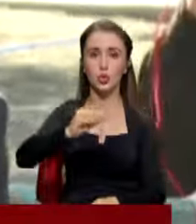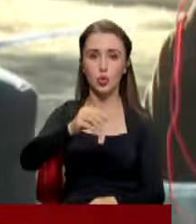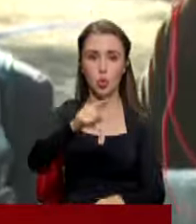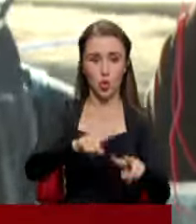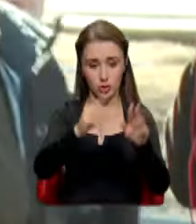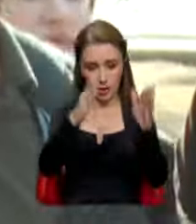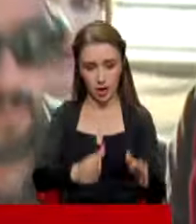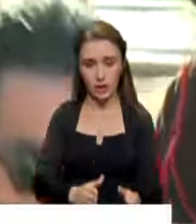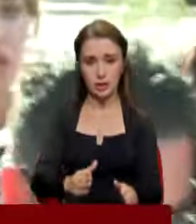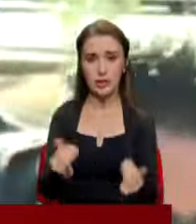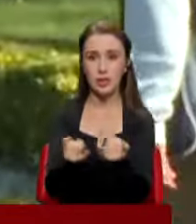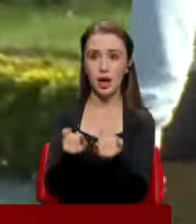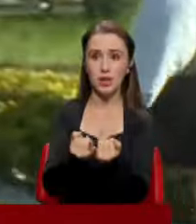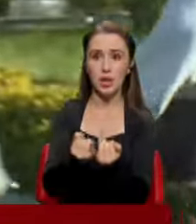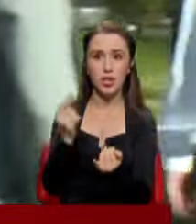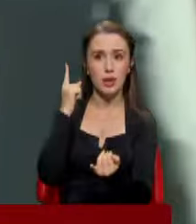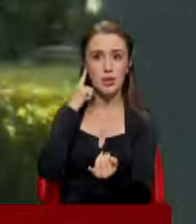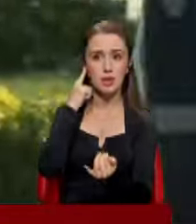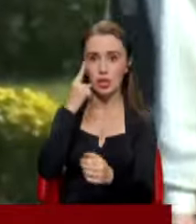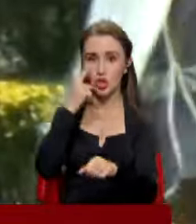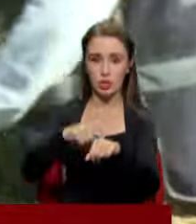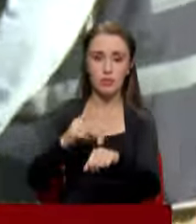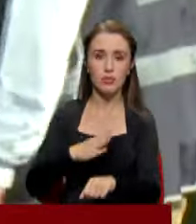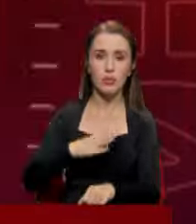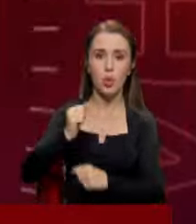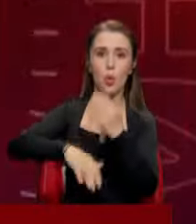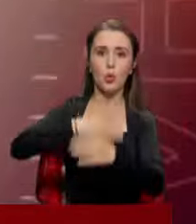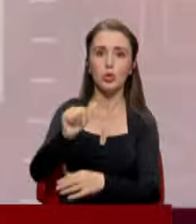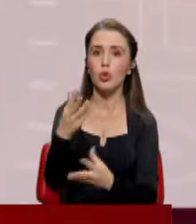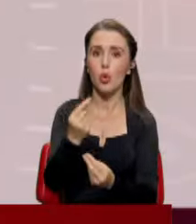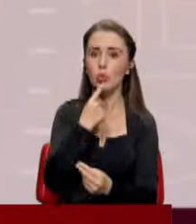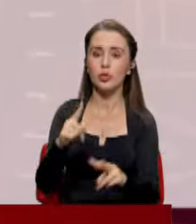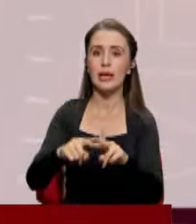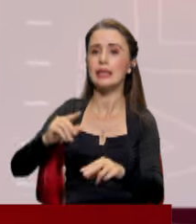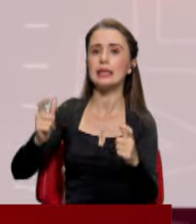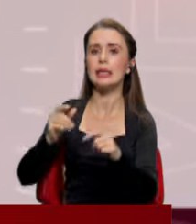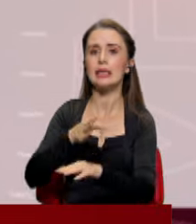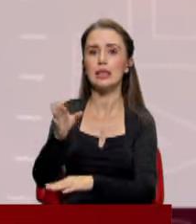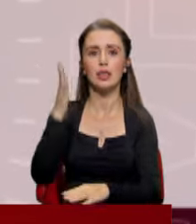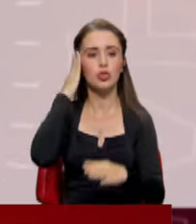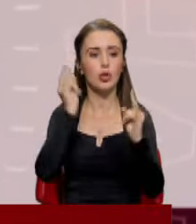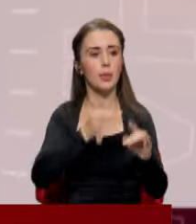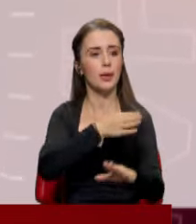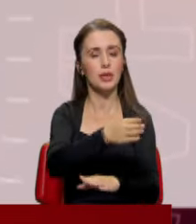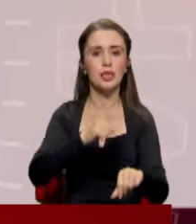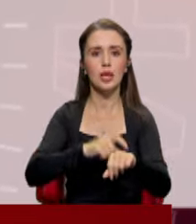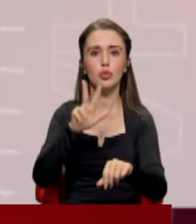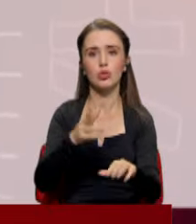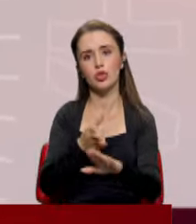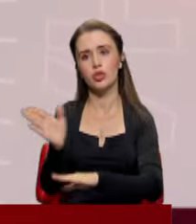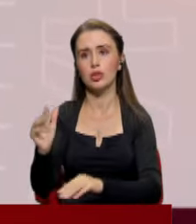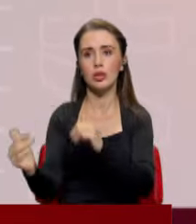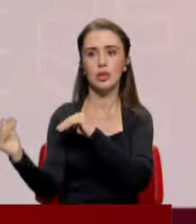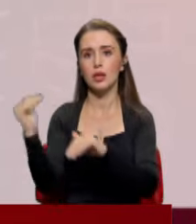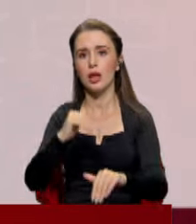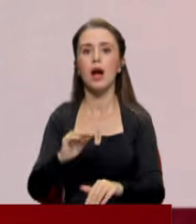mahkemedeyken duruşmada Olay günü soruldu Nari nereye gitti camiye gitti saat 3'te çıktı daha